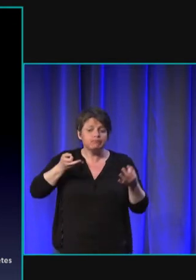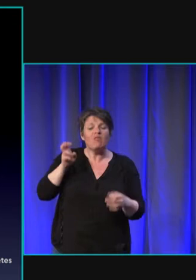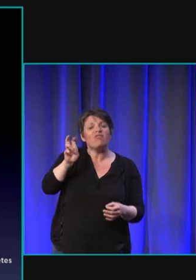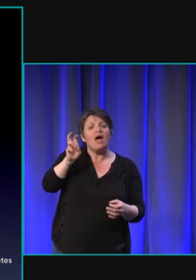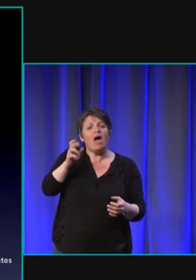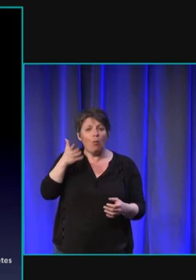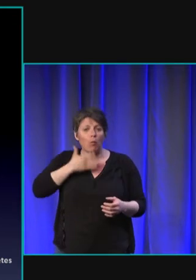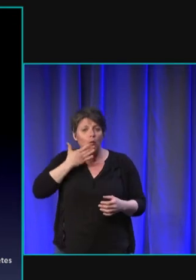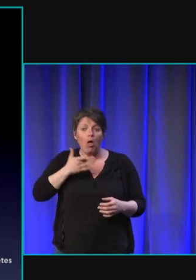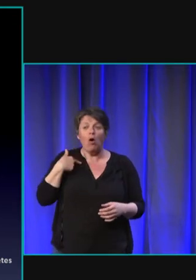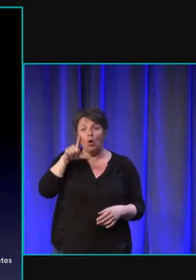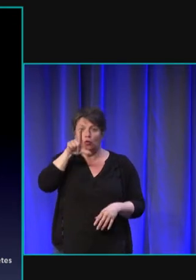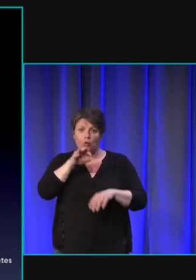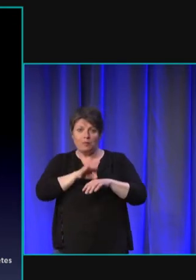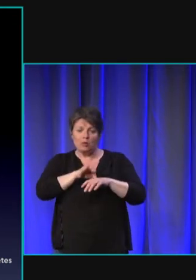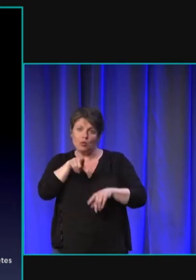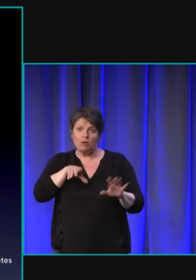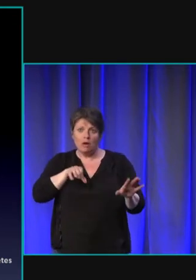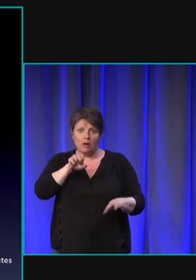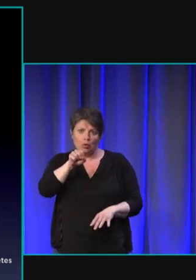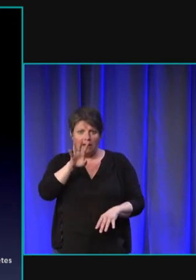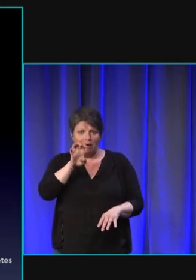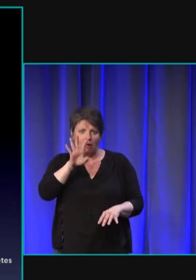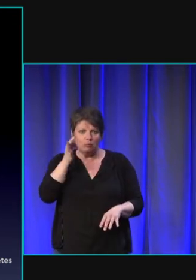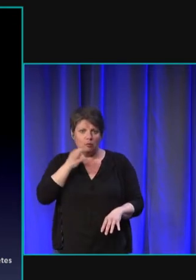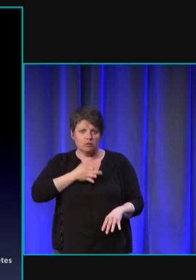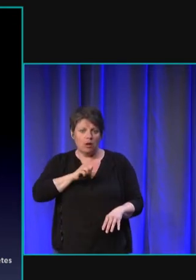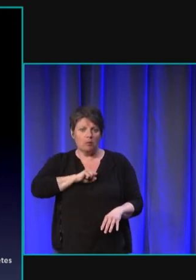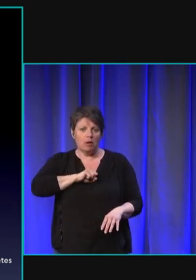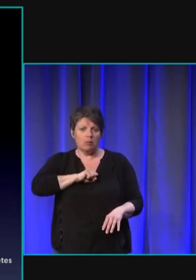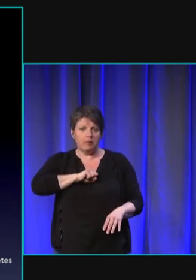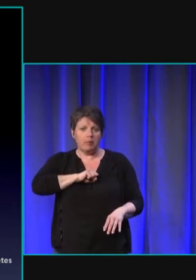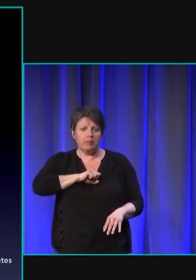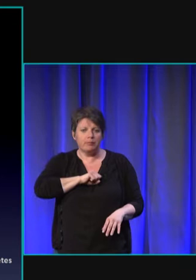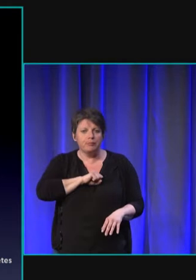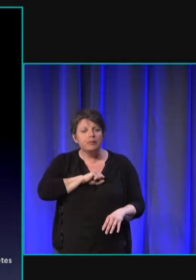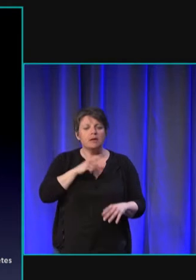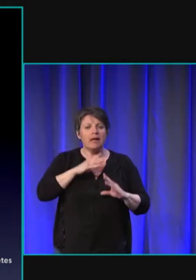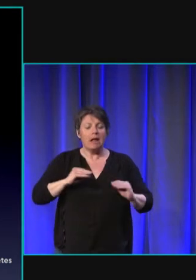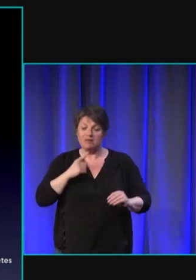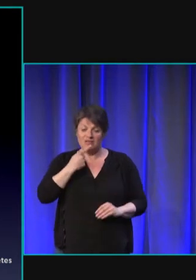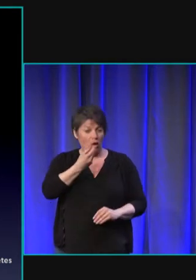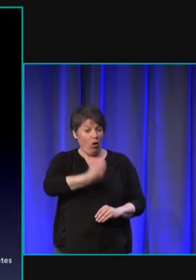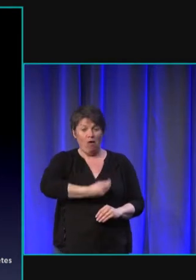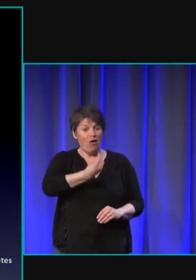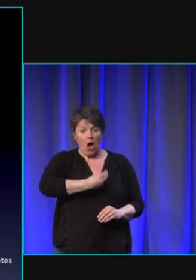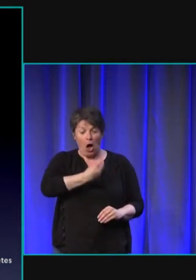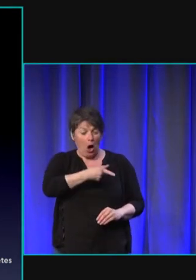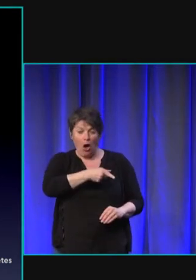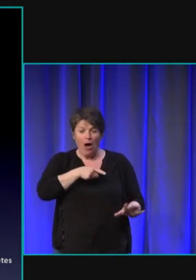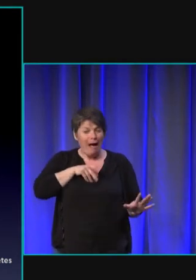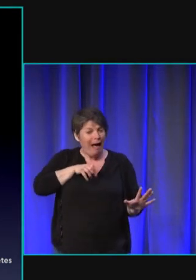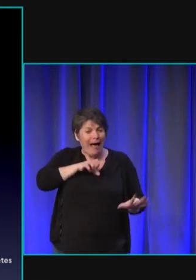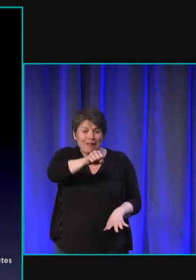minutes, voilà, il a récupéré à peine 40%. Donc il n'y a pas mieux qu'un enfant, encore une fois, pour